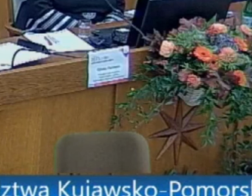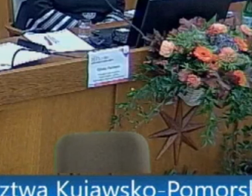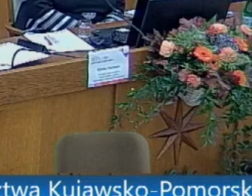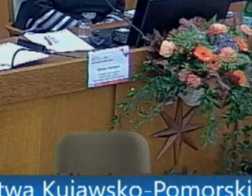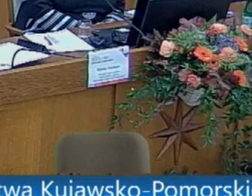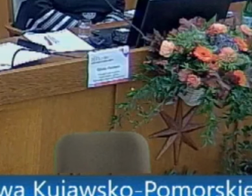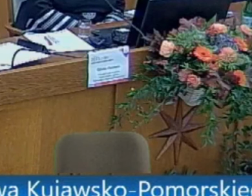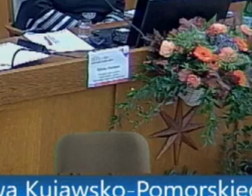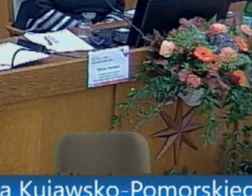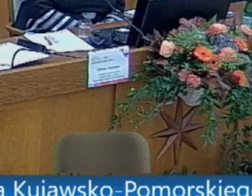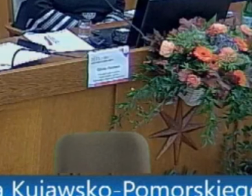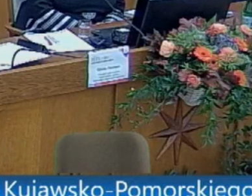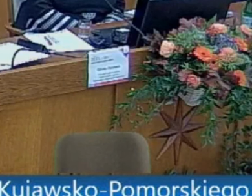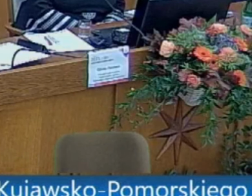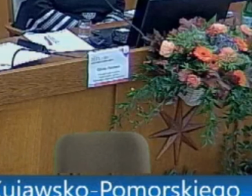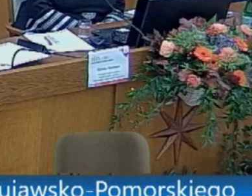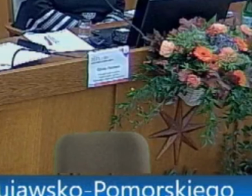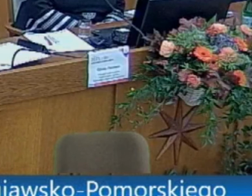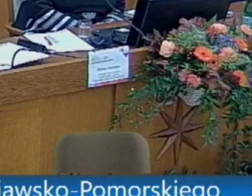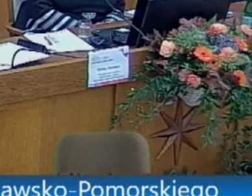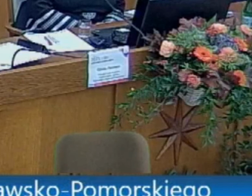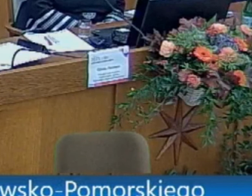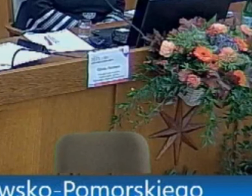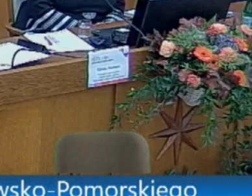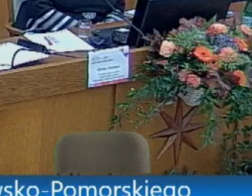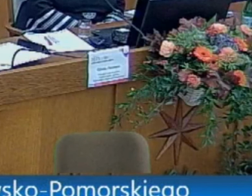ponieważ korzystając